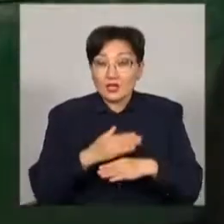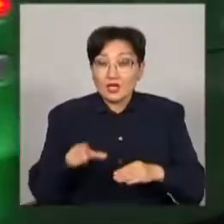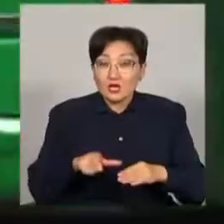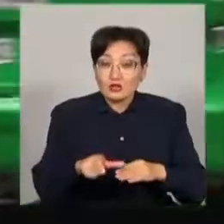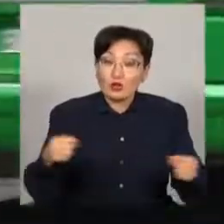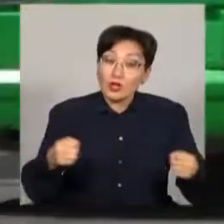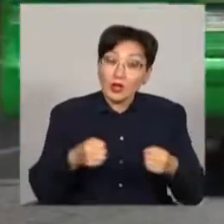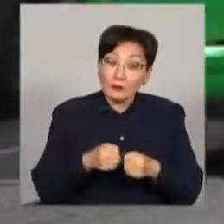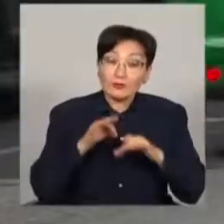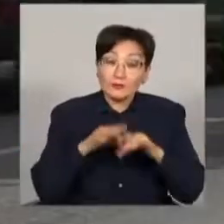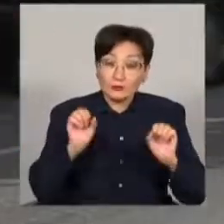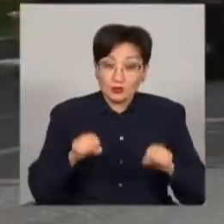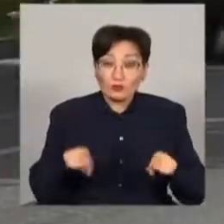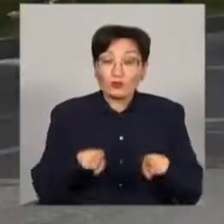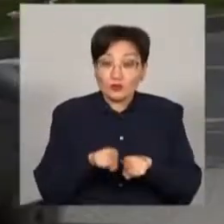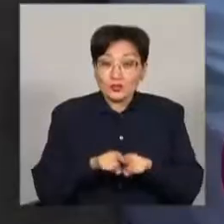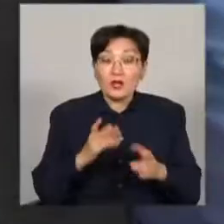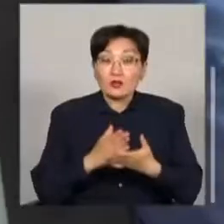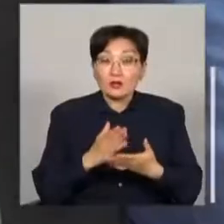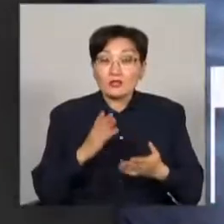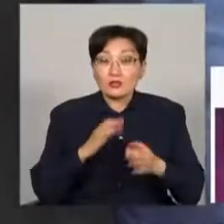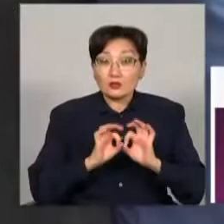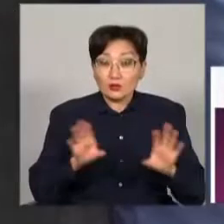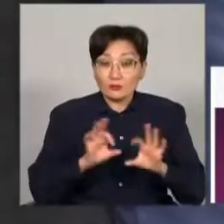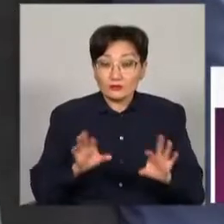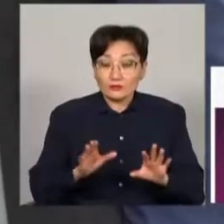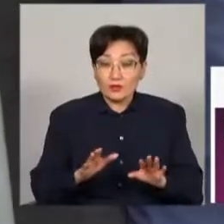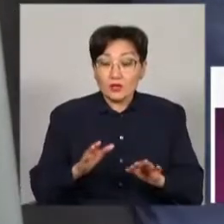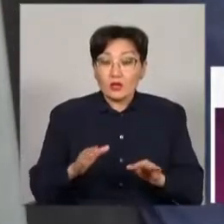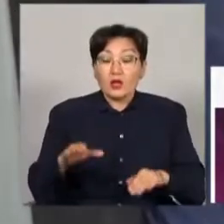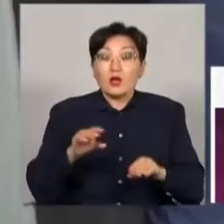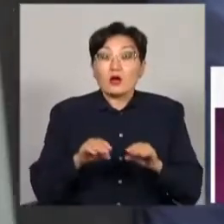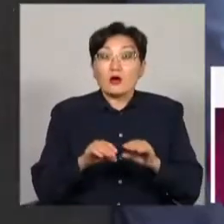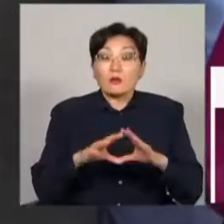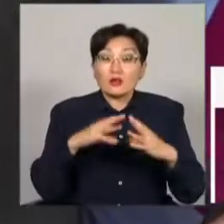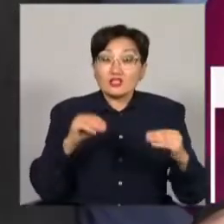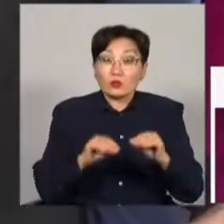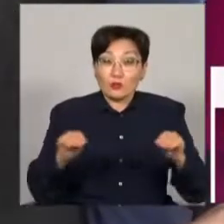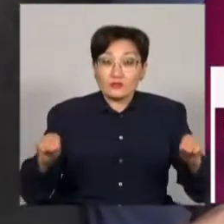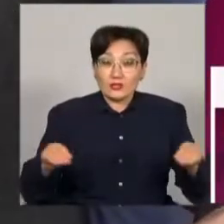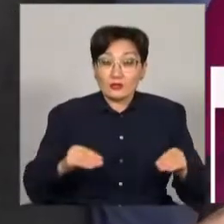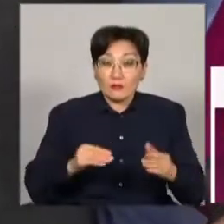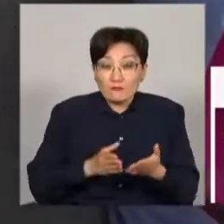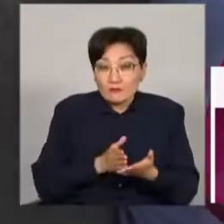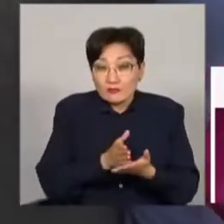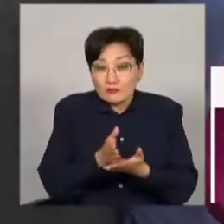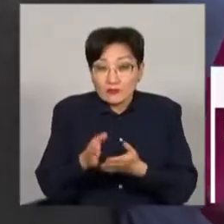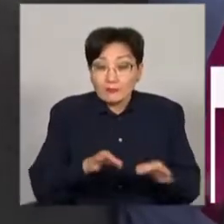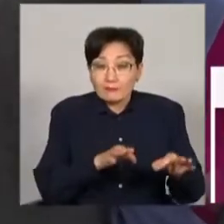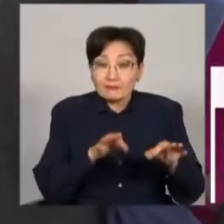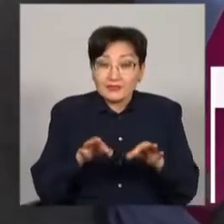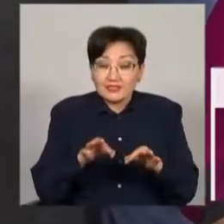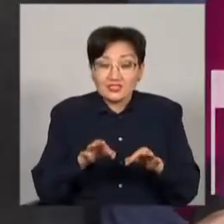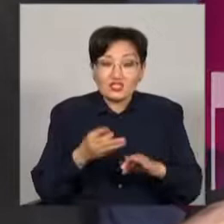апатына әкелуі мүмкін екенін түсіндірді. Екі рет қойып сайтып, сөрден өте алмаймыз. Сөрді қиналамыз постоянно біз. Байтыр сөрді троллейбустар